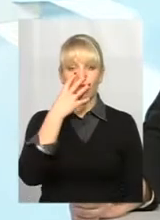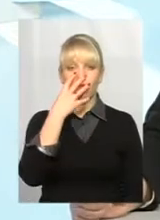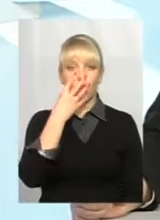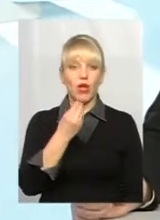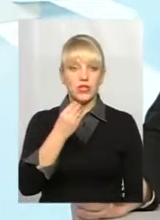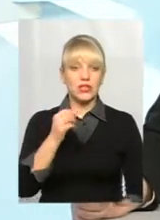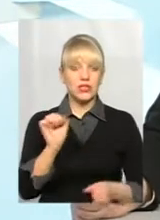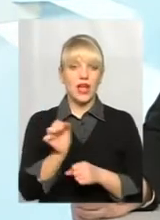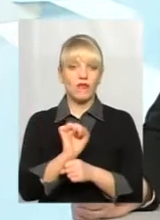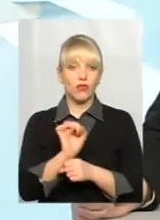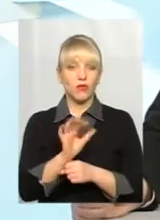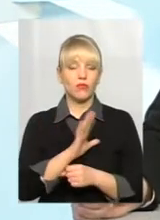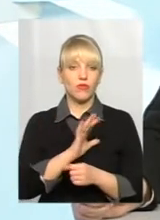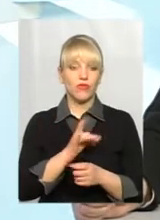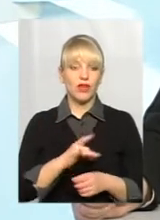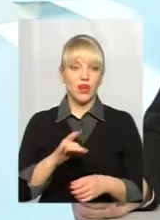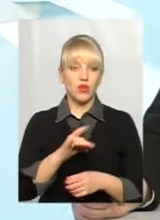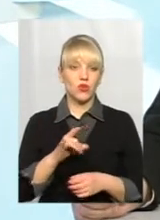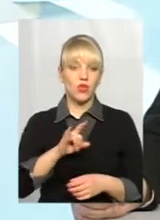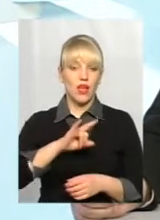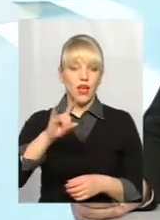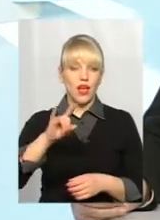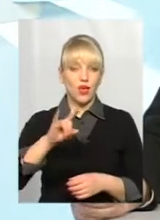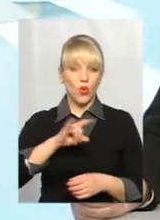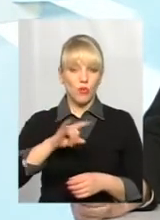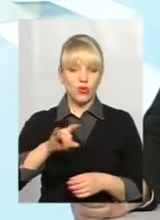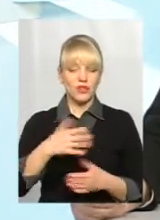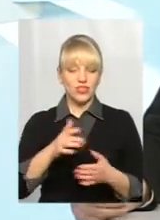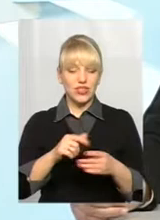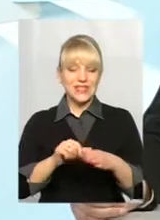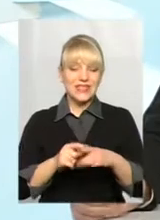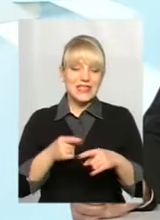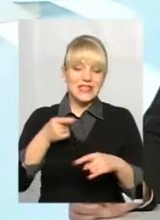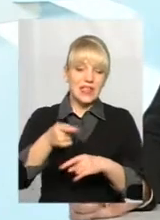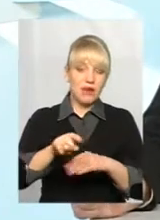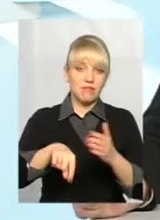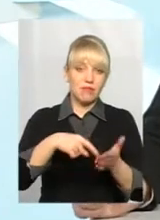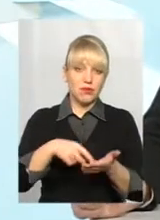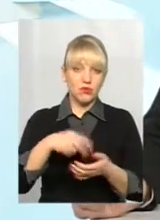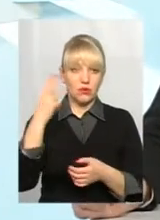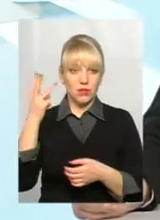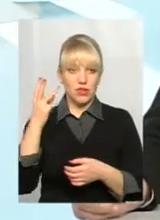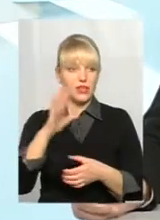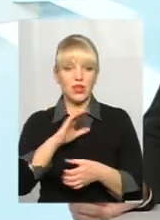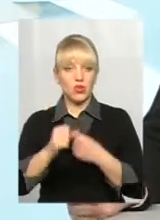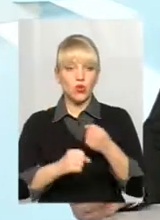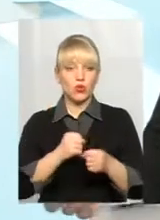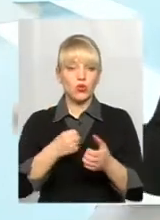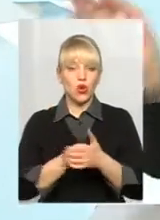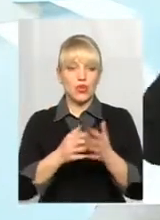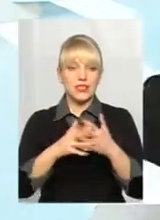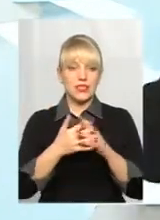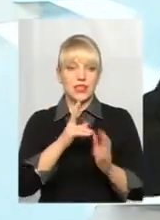в районі аеропорта от, вже виїхав за місто Хмельницький, от, приїхав там, не доїхавши до села Карповець,